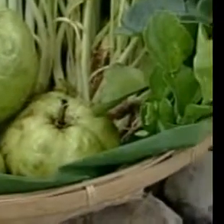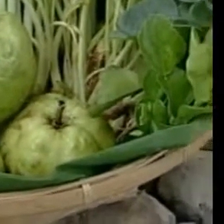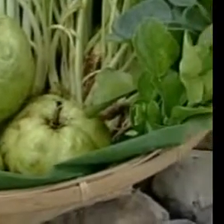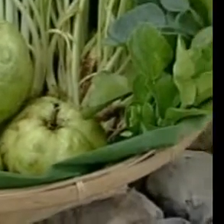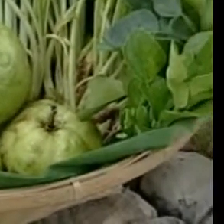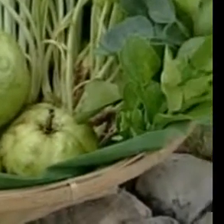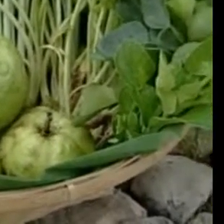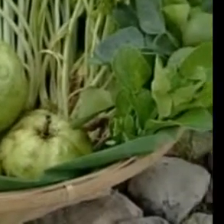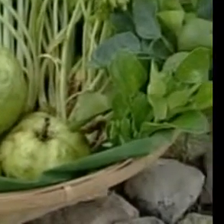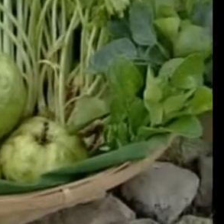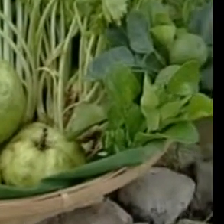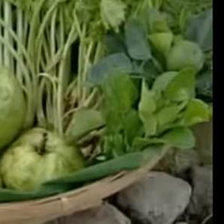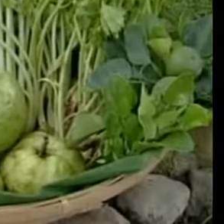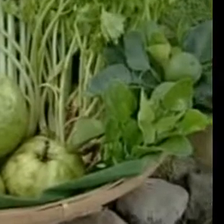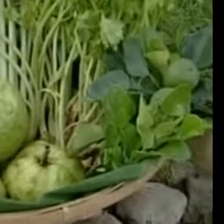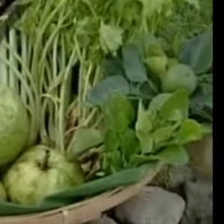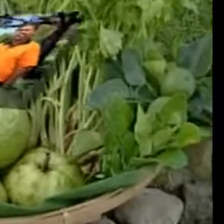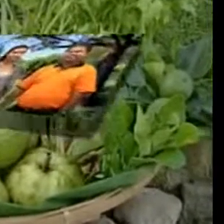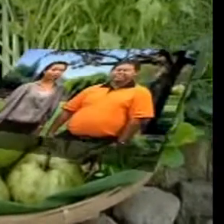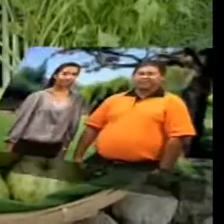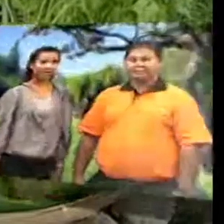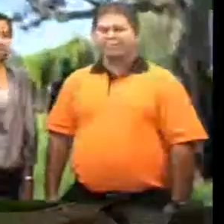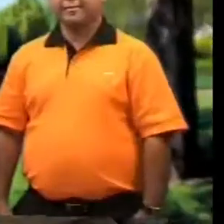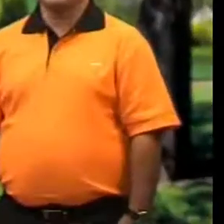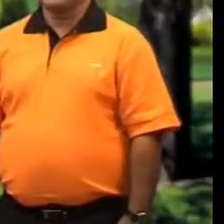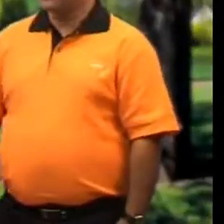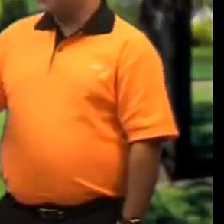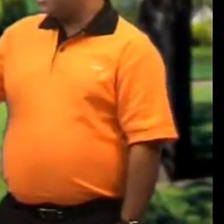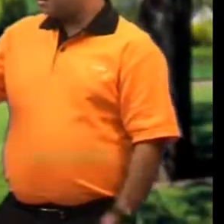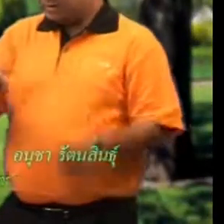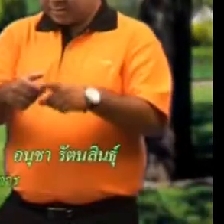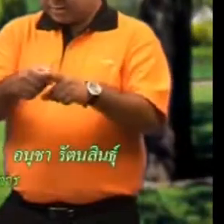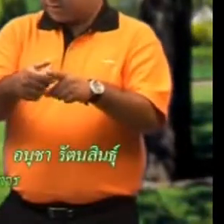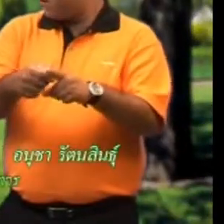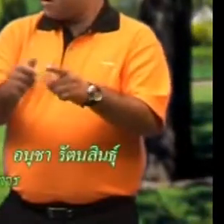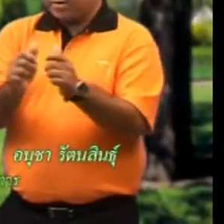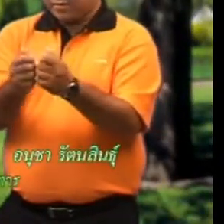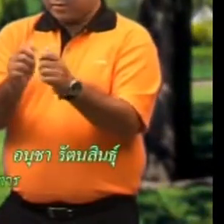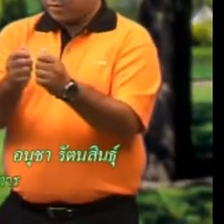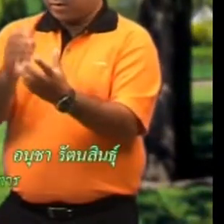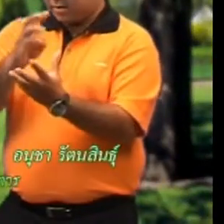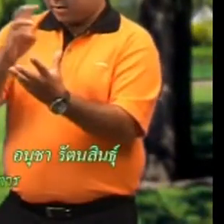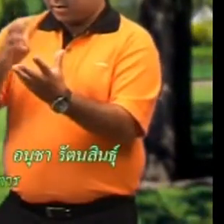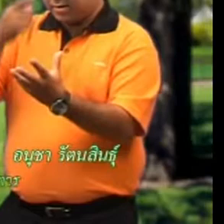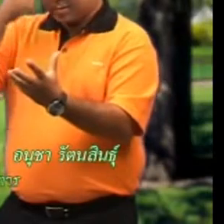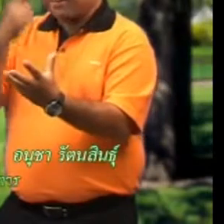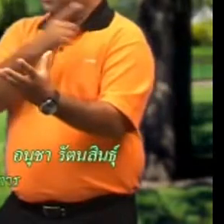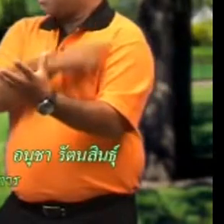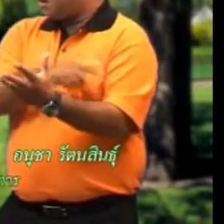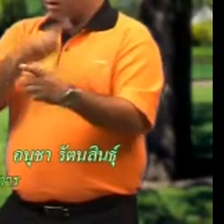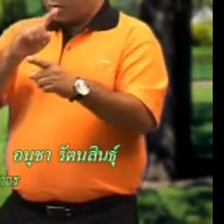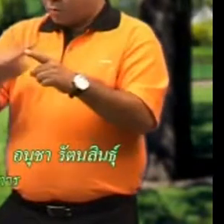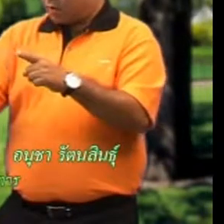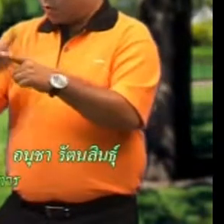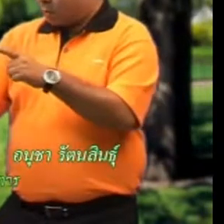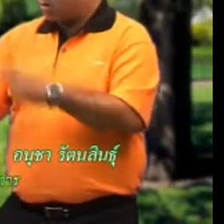คุณครับ ข้าวโพดถั่วงาดำงาขาวเราน